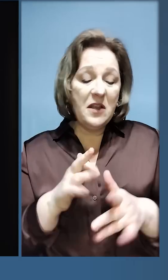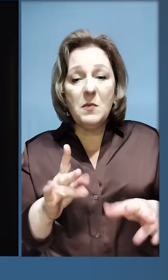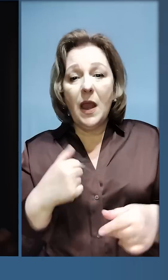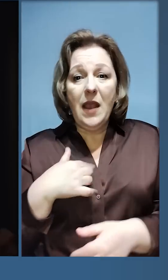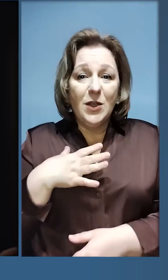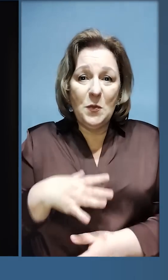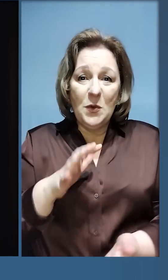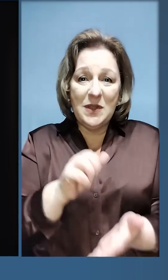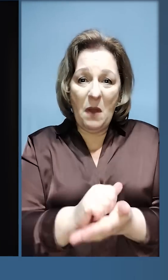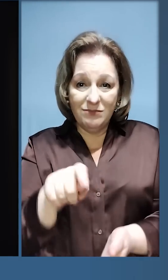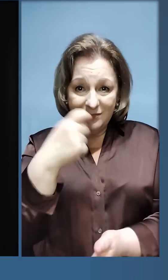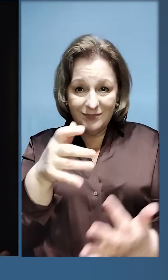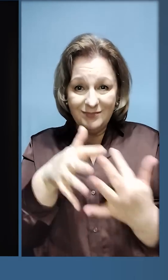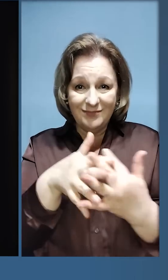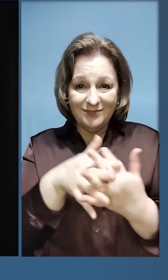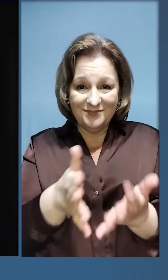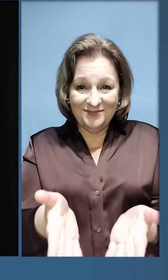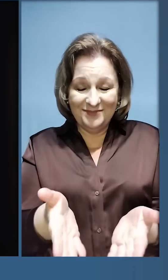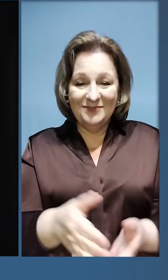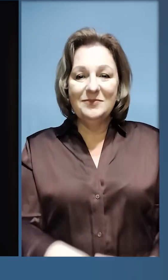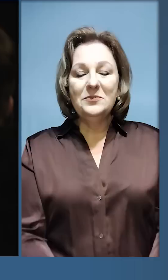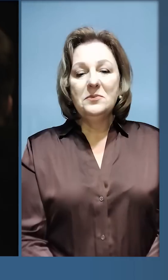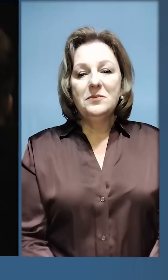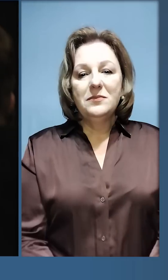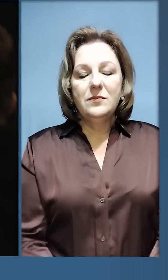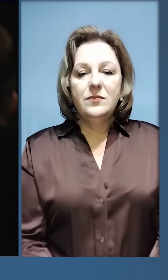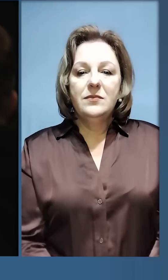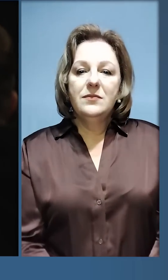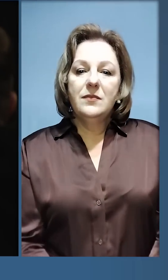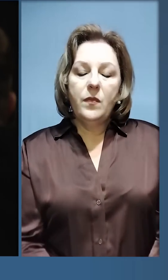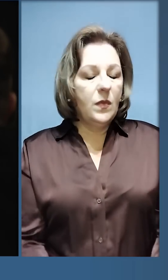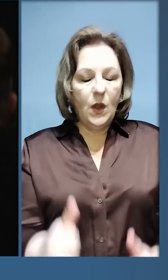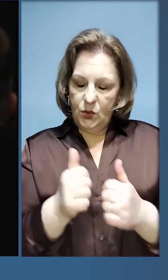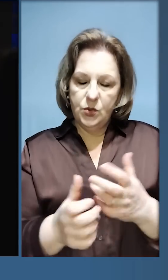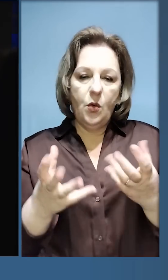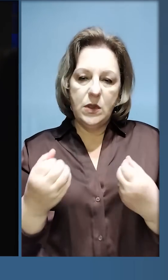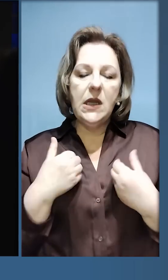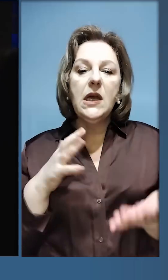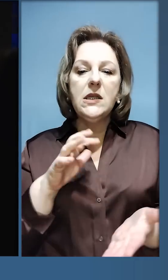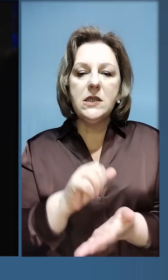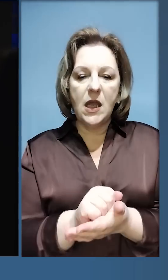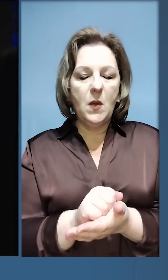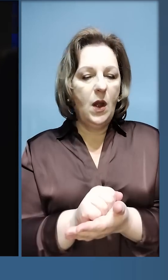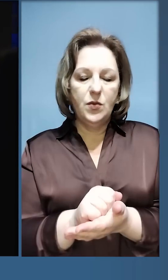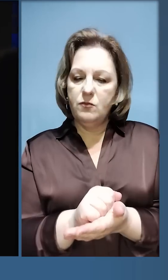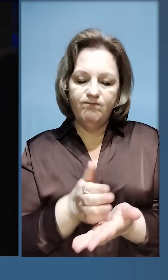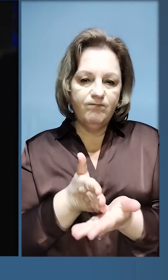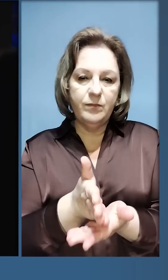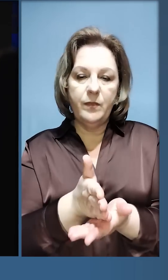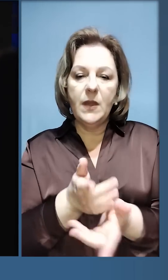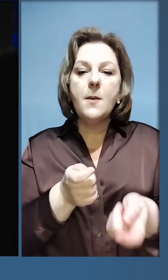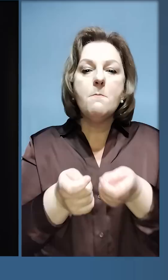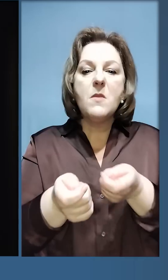I have some things that I have to do. Yeah, well, I kind of, yeah. Щоденно я